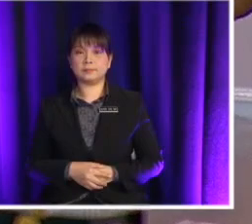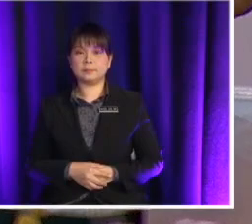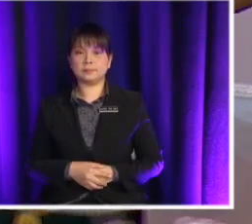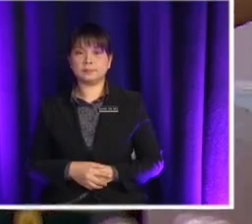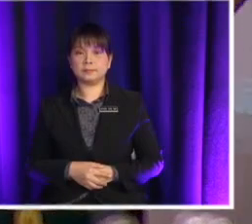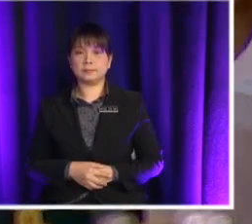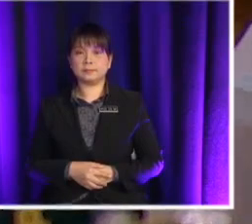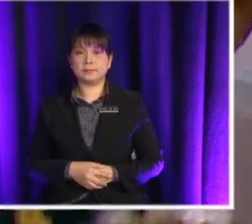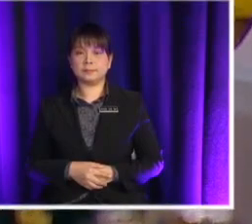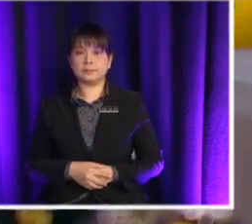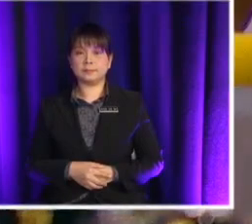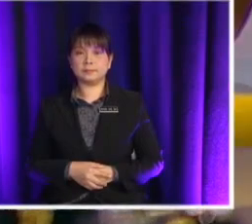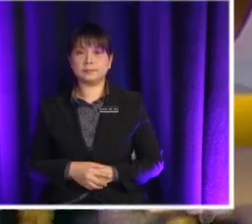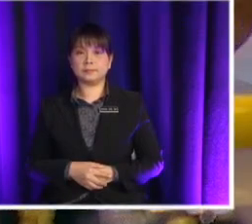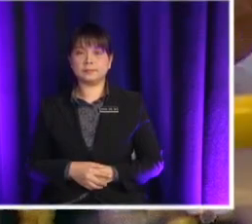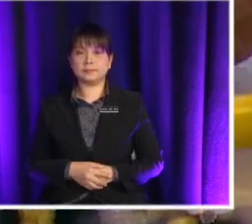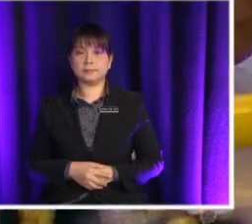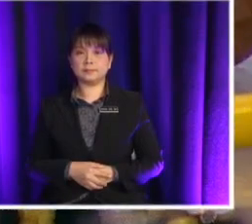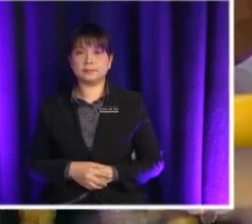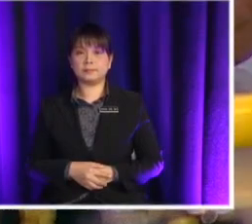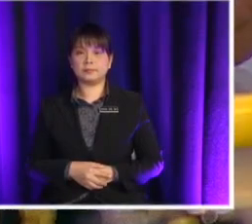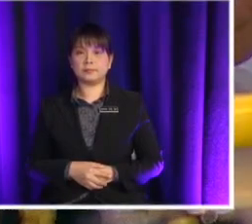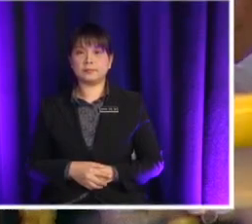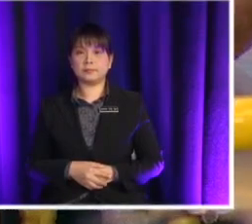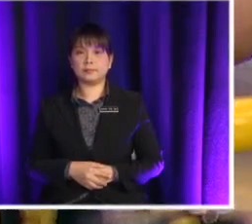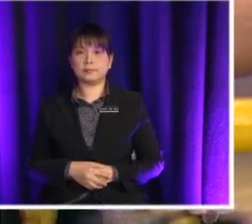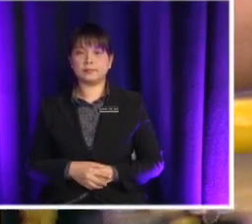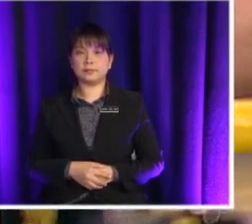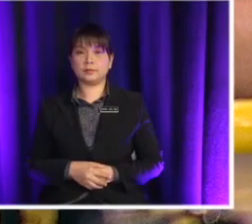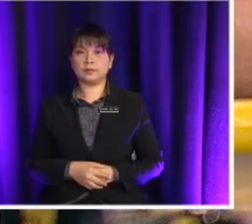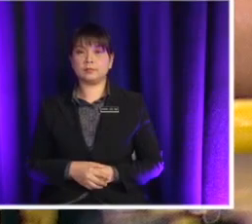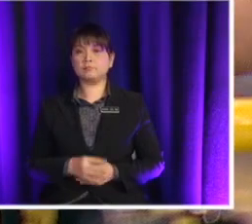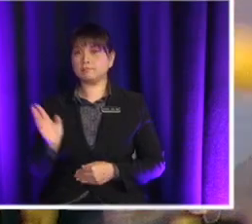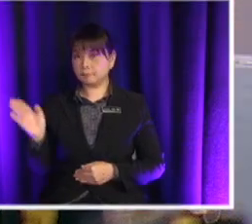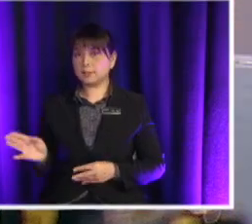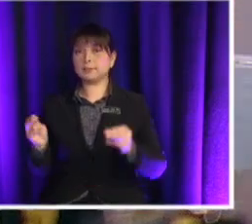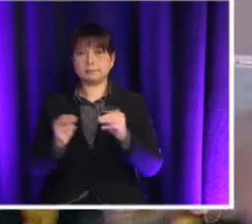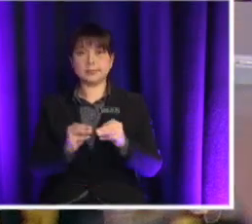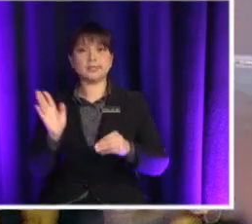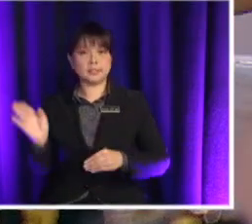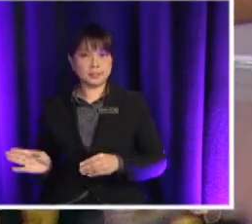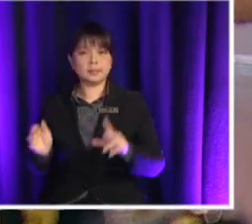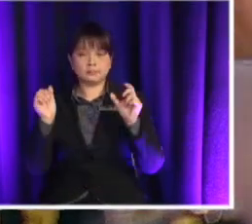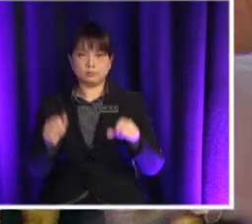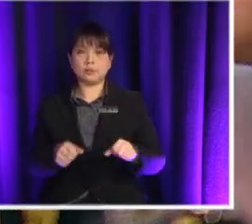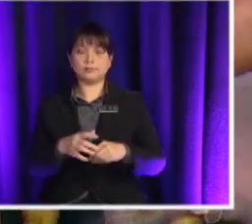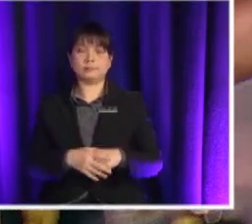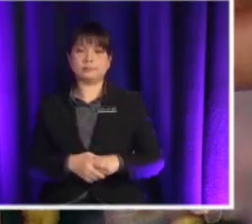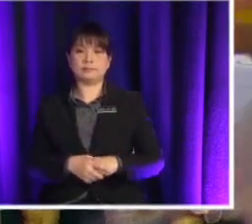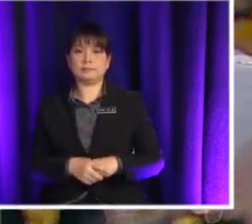pintas. So kita ambil ke mendatar tadi kan? Mendatar macam ni, cikgu? Ya, boleh begitu. So maksudnya ni free, dia